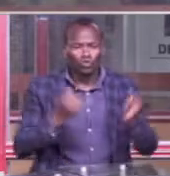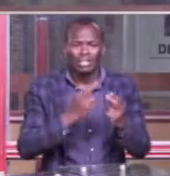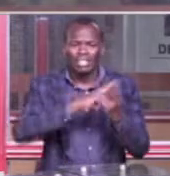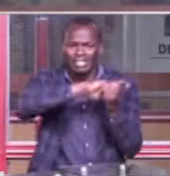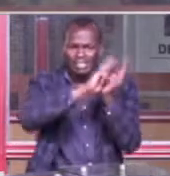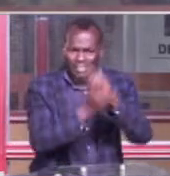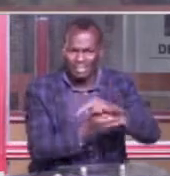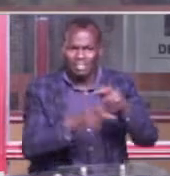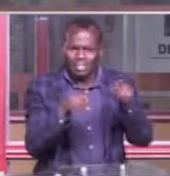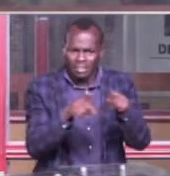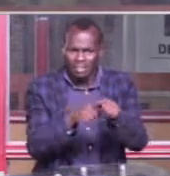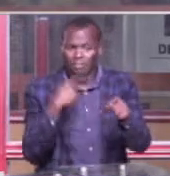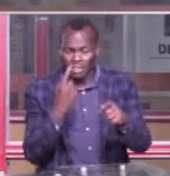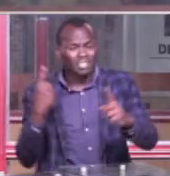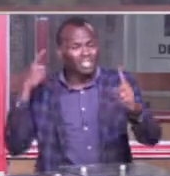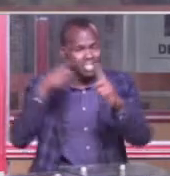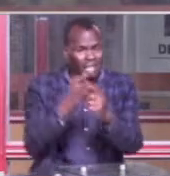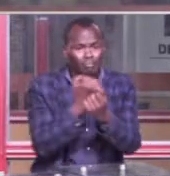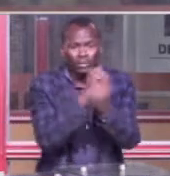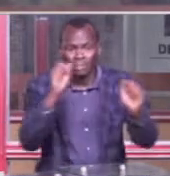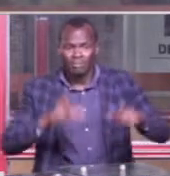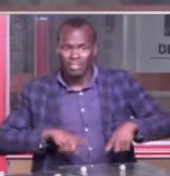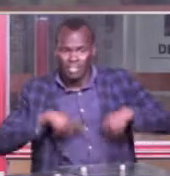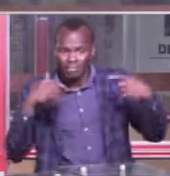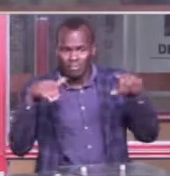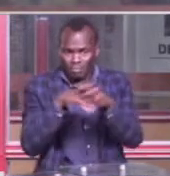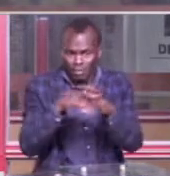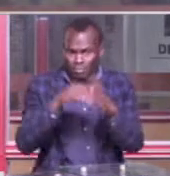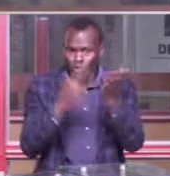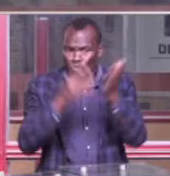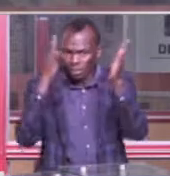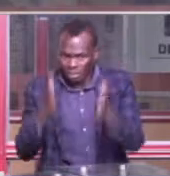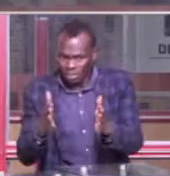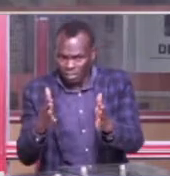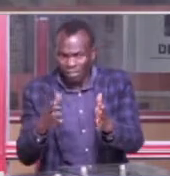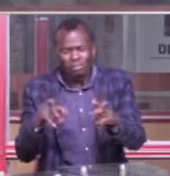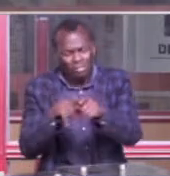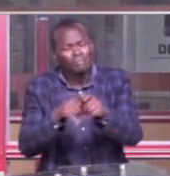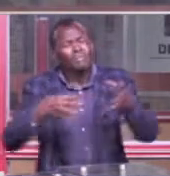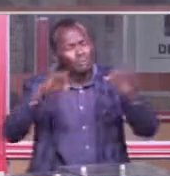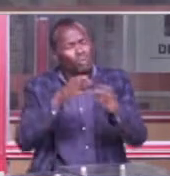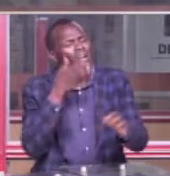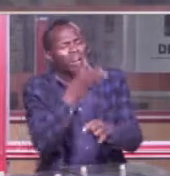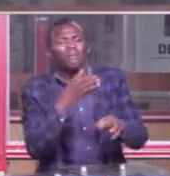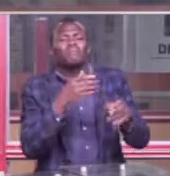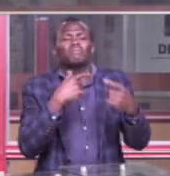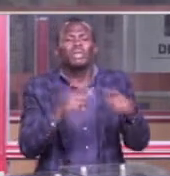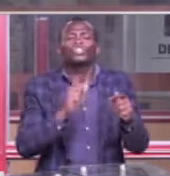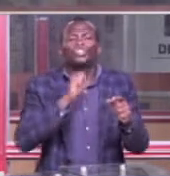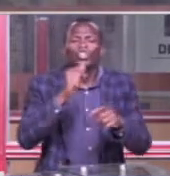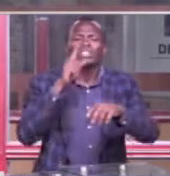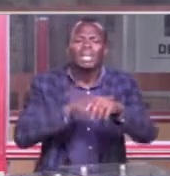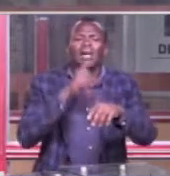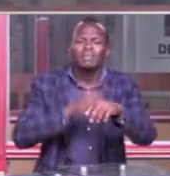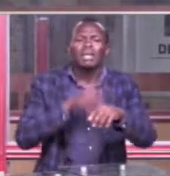obulamu bw'abanna Uganda nga bagula ebikozesebwa mu malwaliro nakyo kikulu wabula si basawo kwerowooza nga koboka kubanga baagala